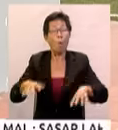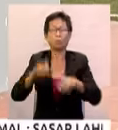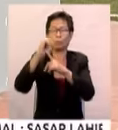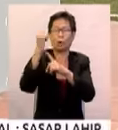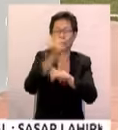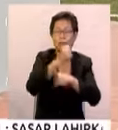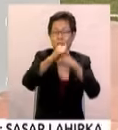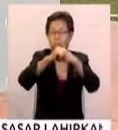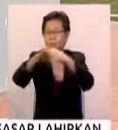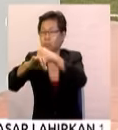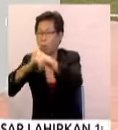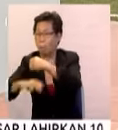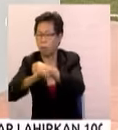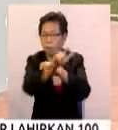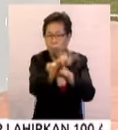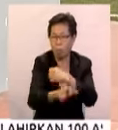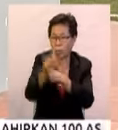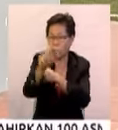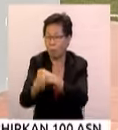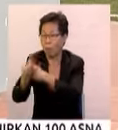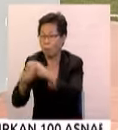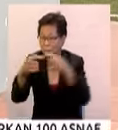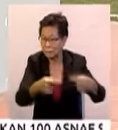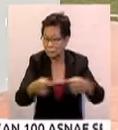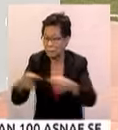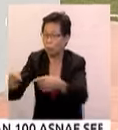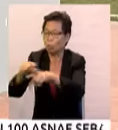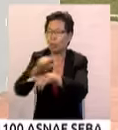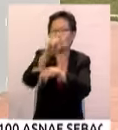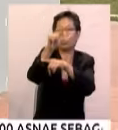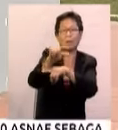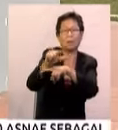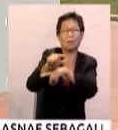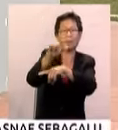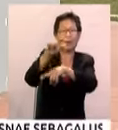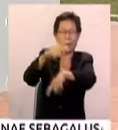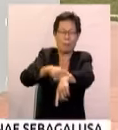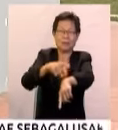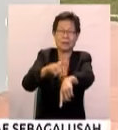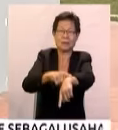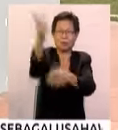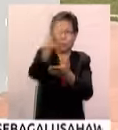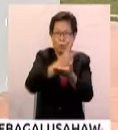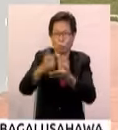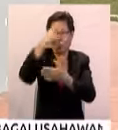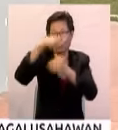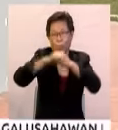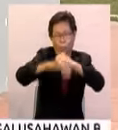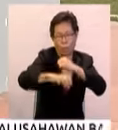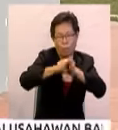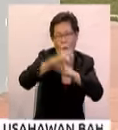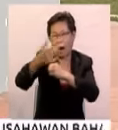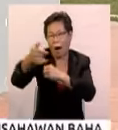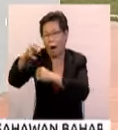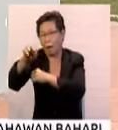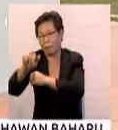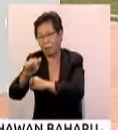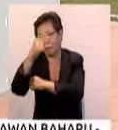berkempen oleh calon-calon yang bertanding yang menggunakan sebaik-baiknya tempoh 2 minggu ini. Hanar Lina Sajun